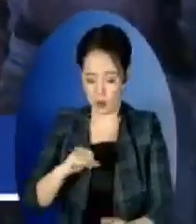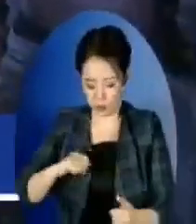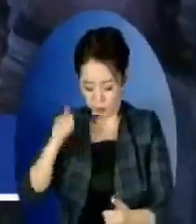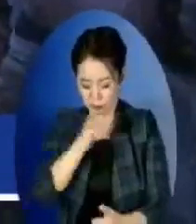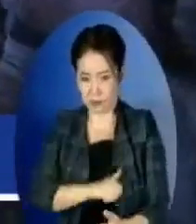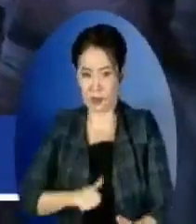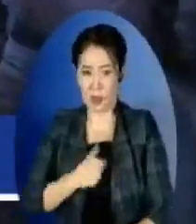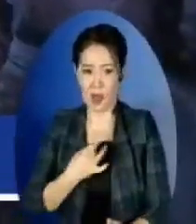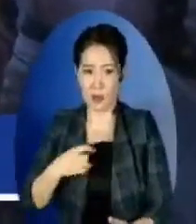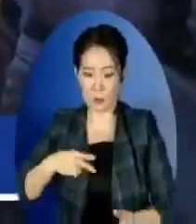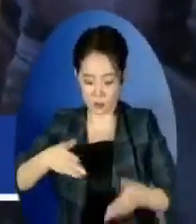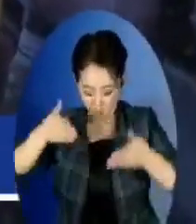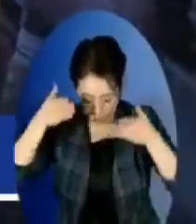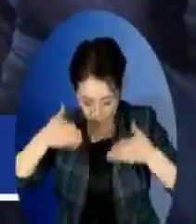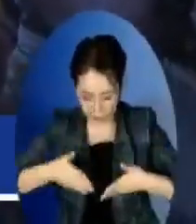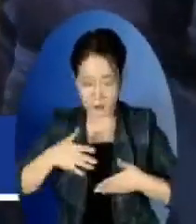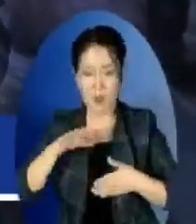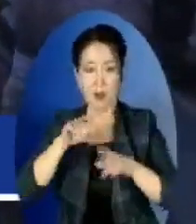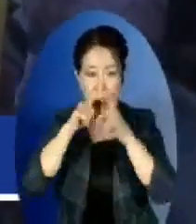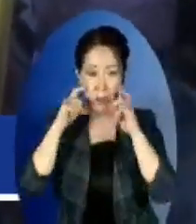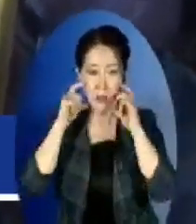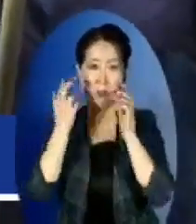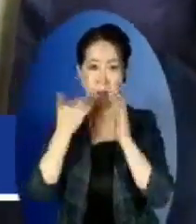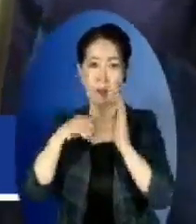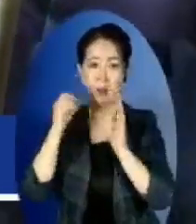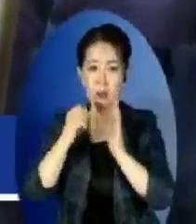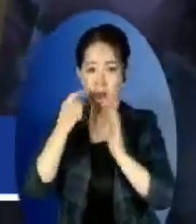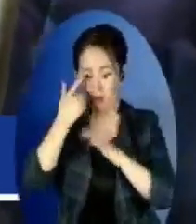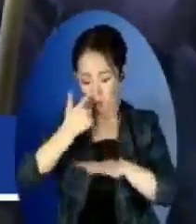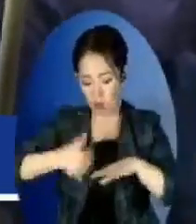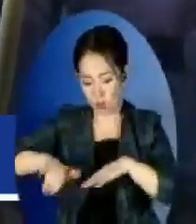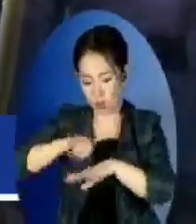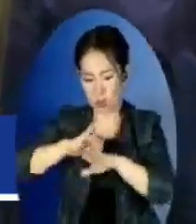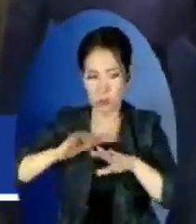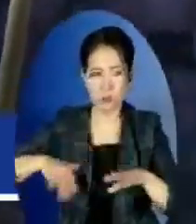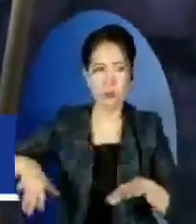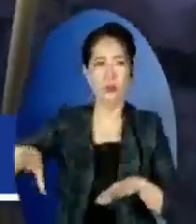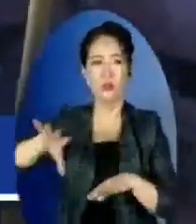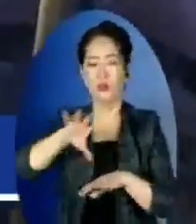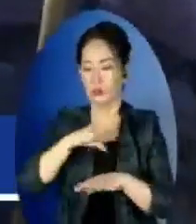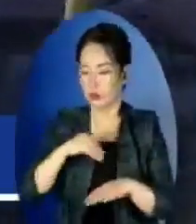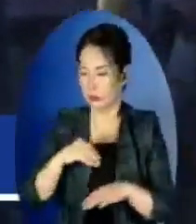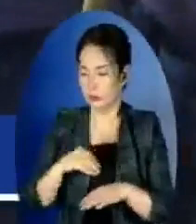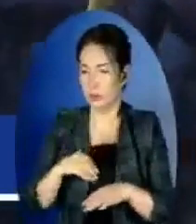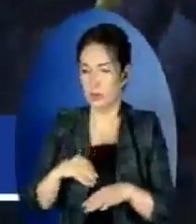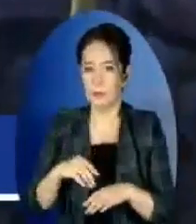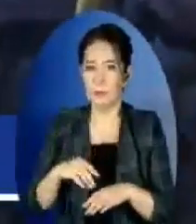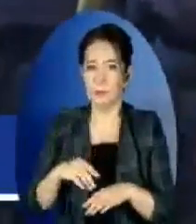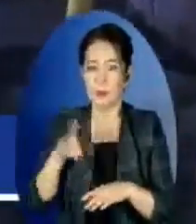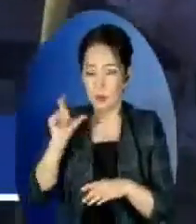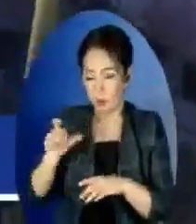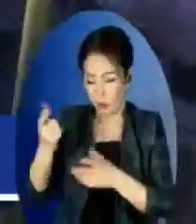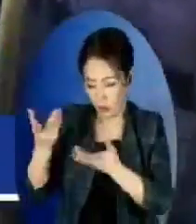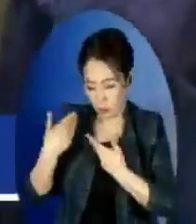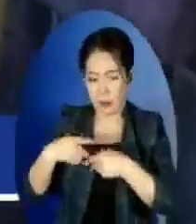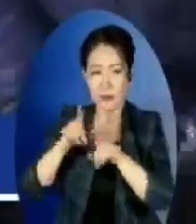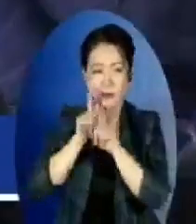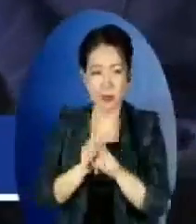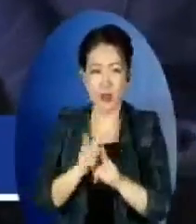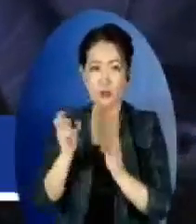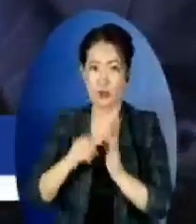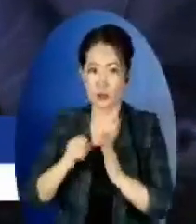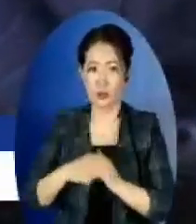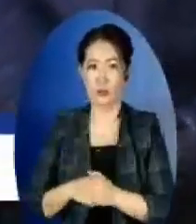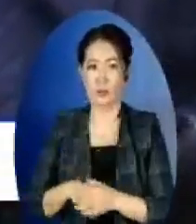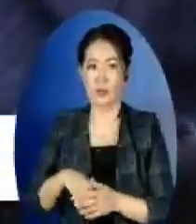одоо бодож зүүж явах хэрэгтэй. Улс орон даяар ингээд явж явах чинь хүн болгон тэрийг л дааж мөрдөх хэрэгтэй гэж.